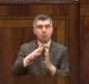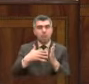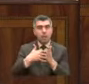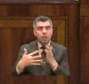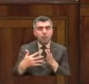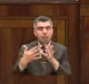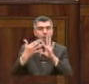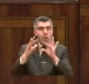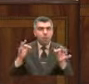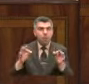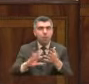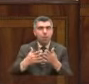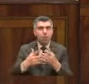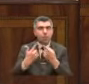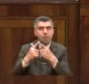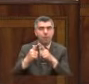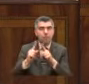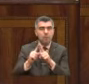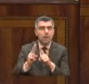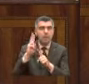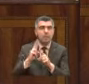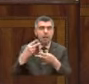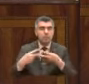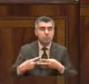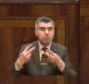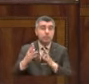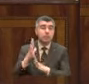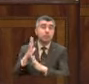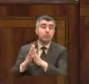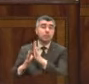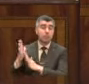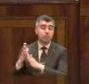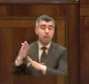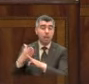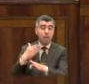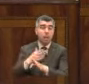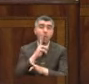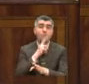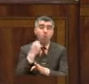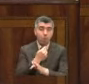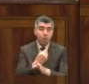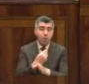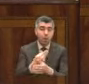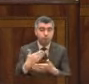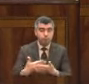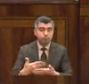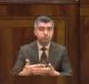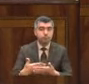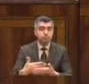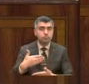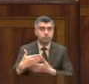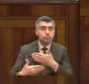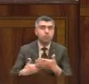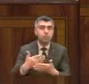المتنوعه والمتعدده التي اطلقتها بلادنا منذ زمن قبل الحكومه السابقه وقبل الحكومه السابقه، هذا عنوان